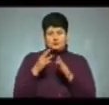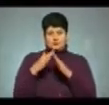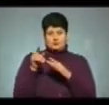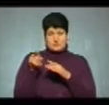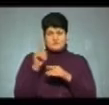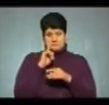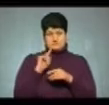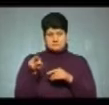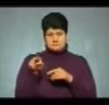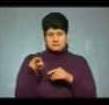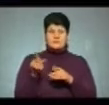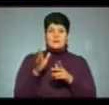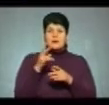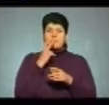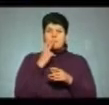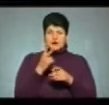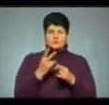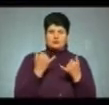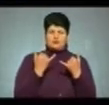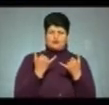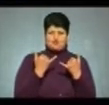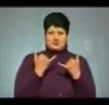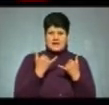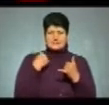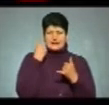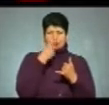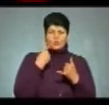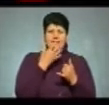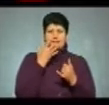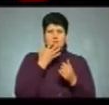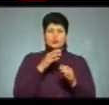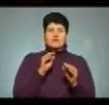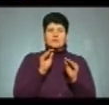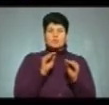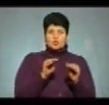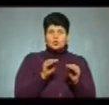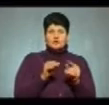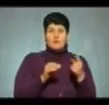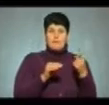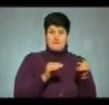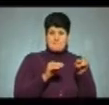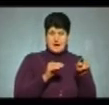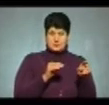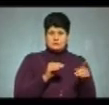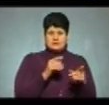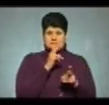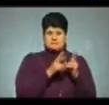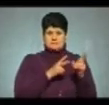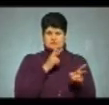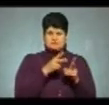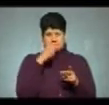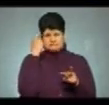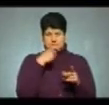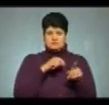мешканцям комфортно, ми бачимо сучасний, індивідуальний тепловий пункт, то в першому, в якому люди скаржаться на перегрів